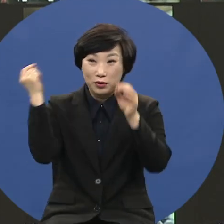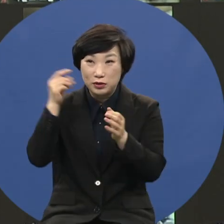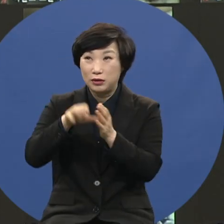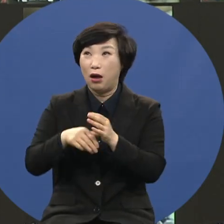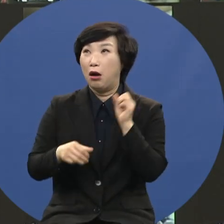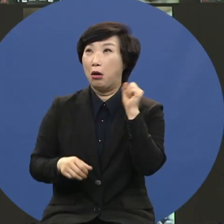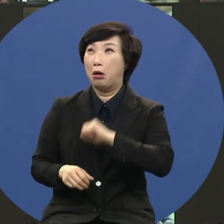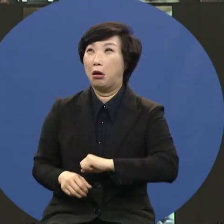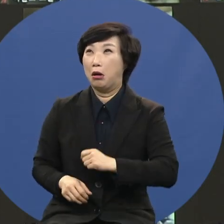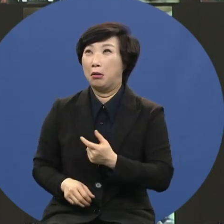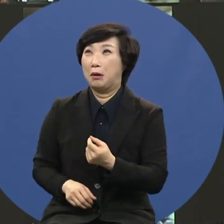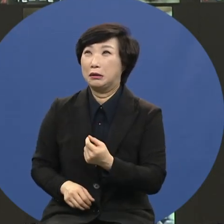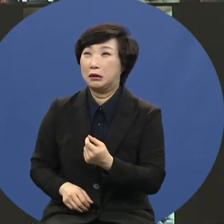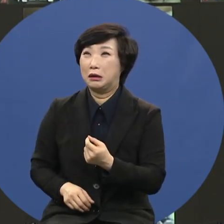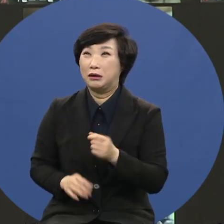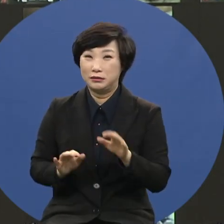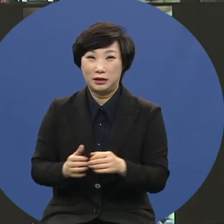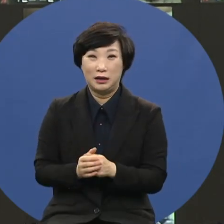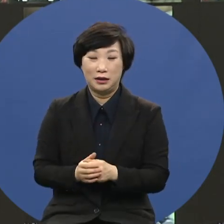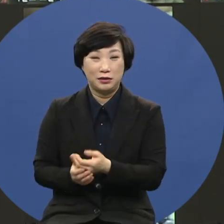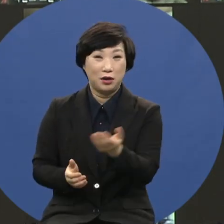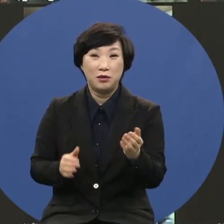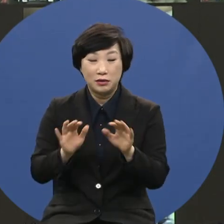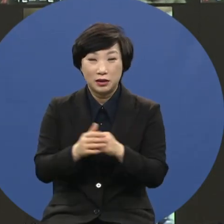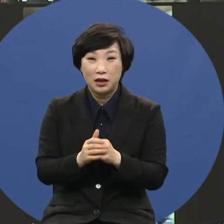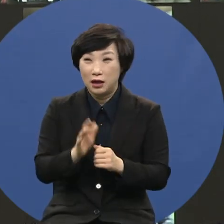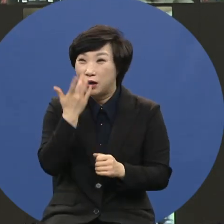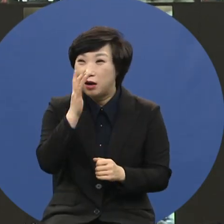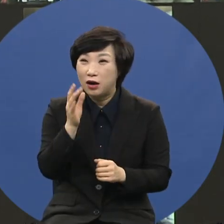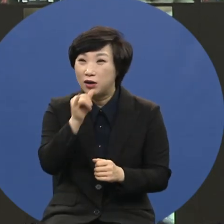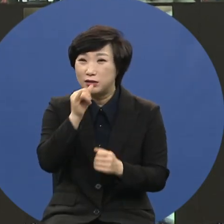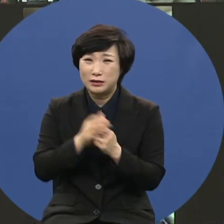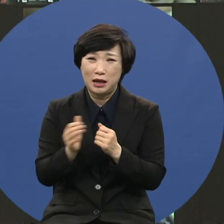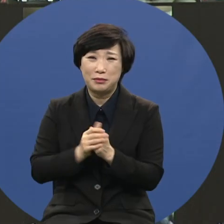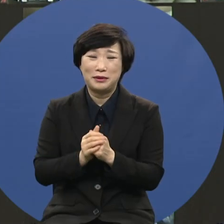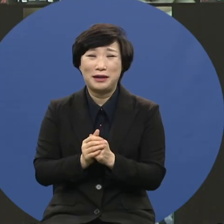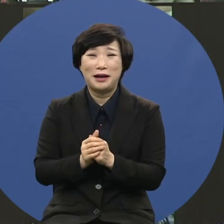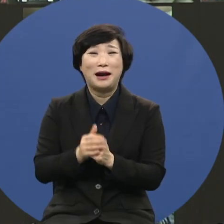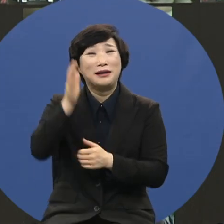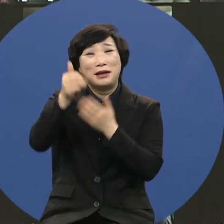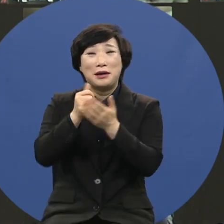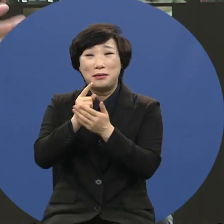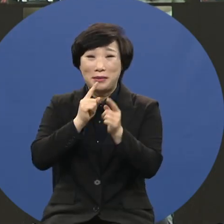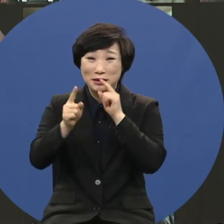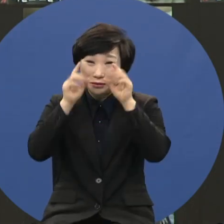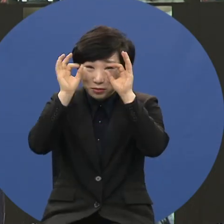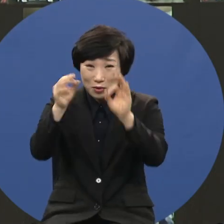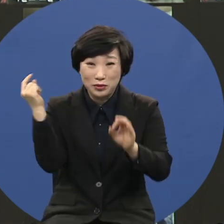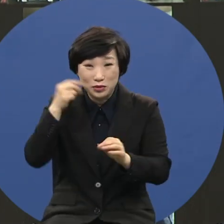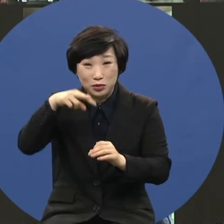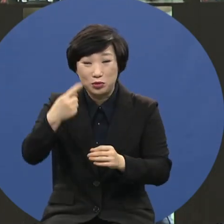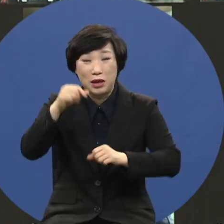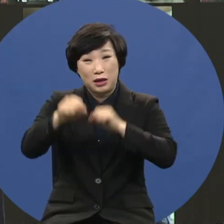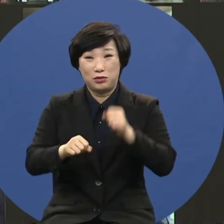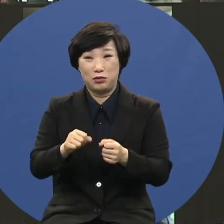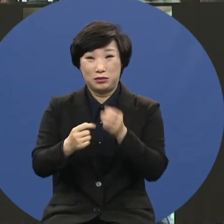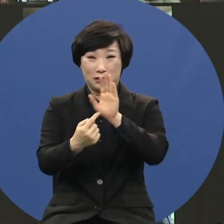있나 싶은데 무슨 소린가 못 알아들으니까 하나님 말씀을 들어도 행동을 하지 않는